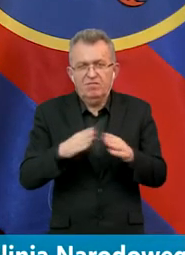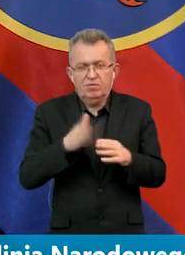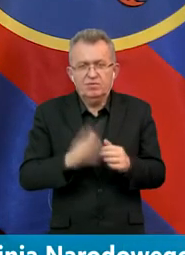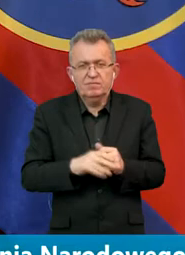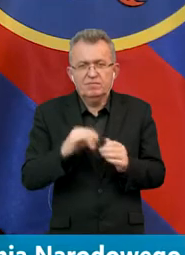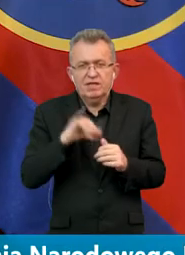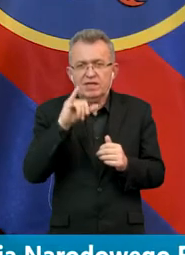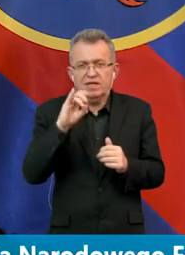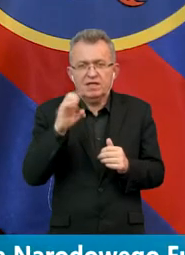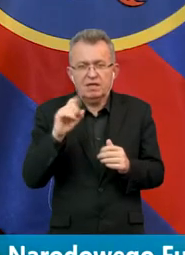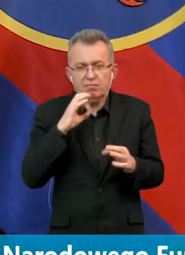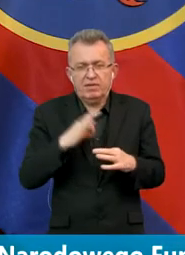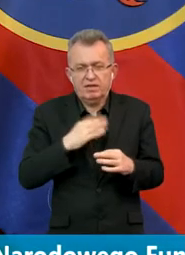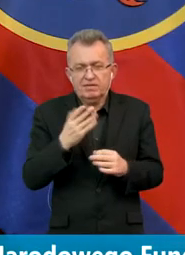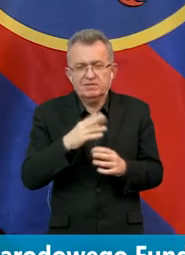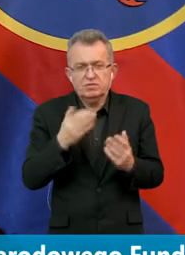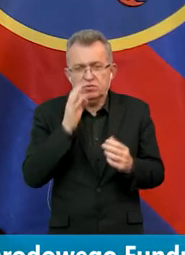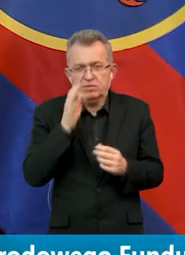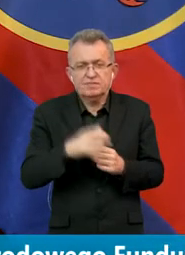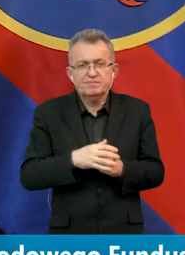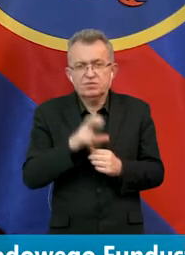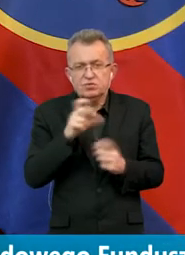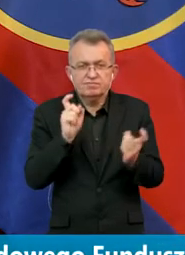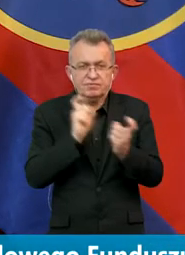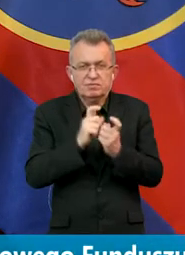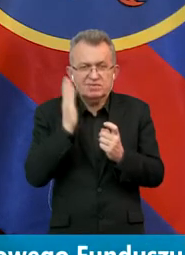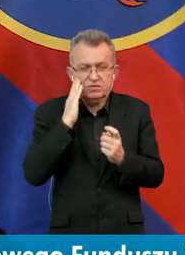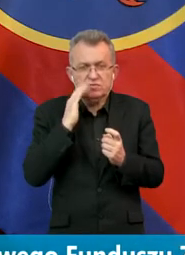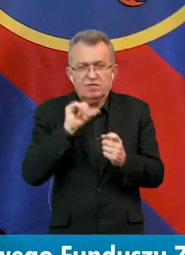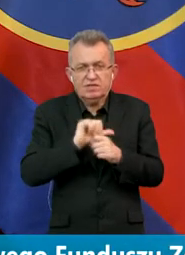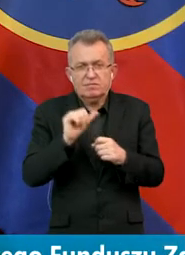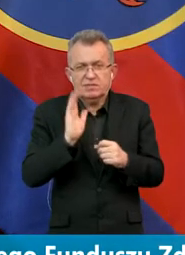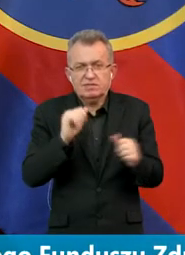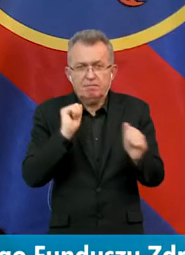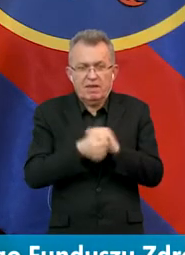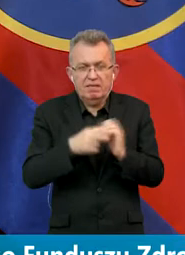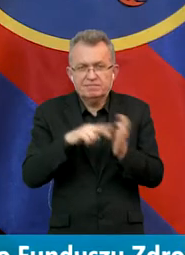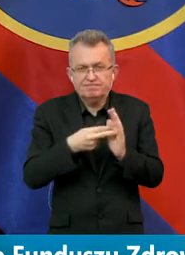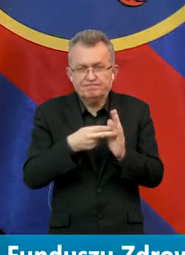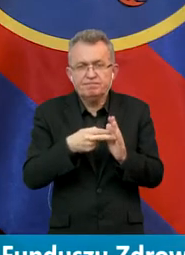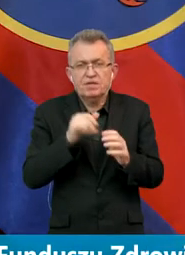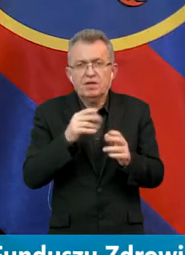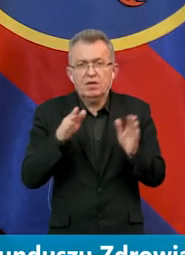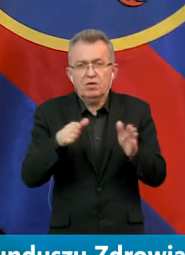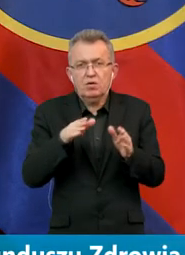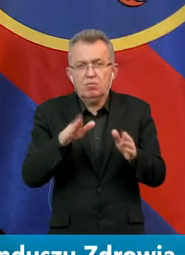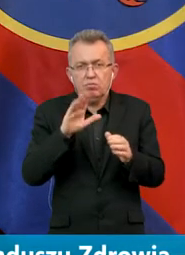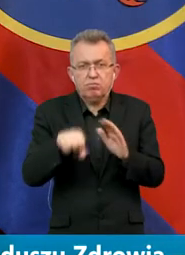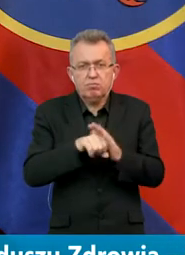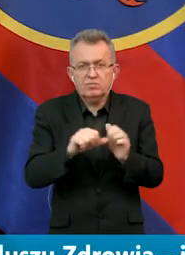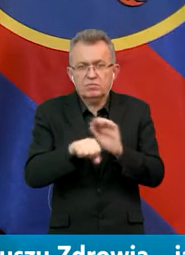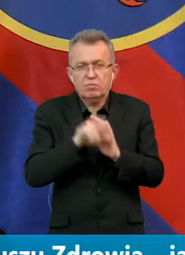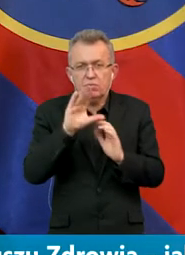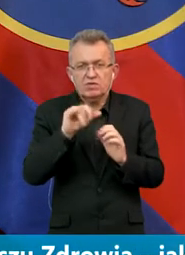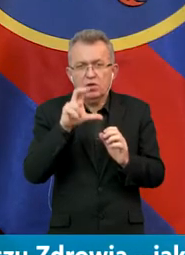Iga, dzień dobry. Czy mimo sprzeciwu mieszkańców zostanie zmieniony plan zagospodarowania przestrzennego terenu boiska przy ulicy Chopina, by